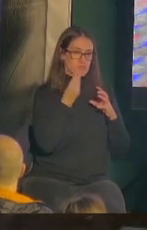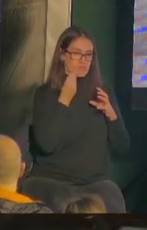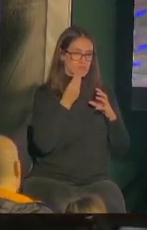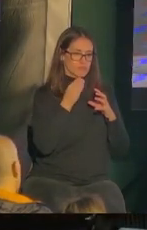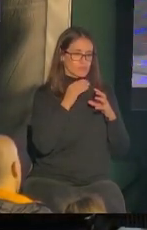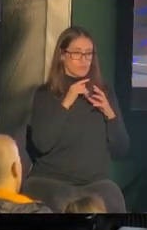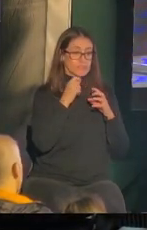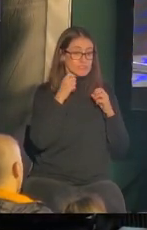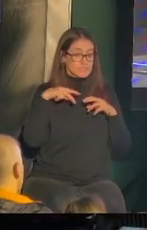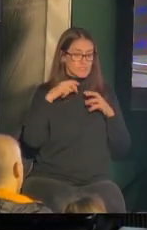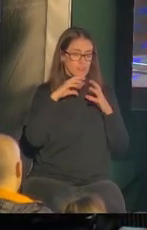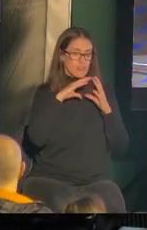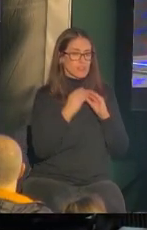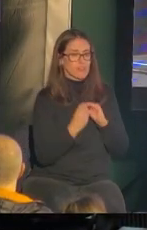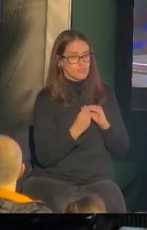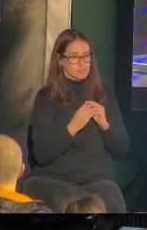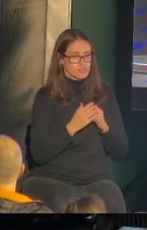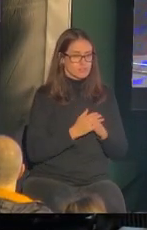Val.